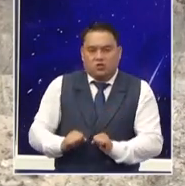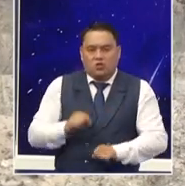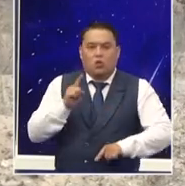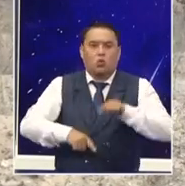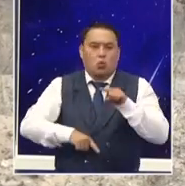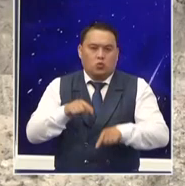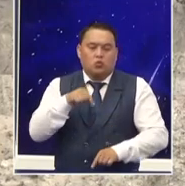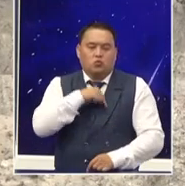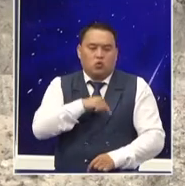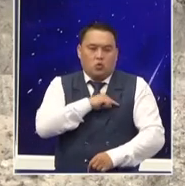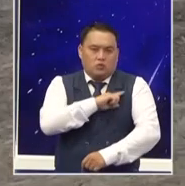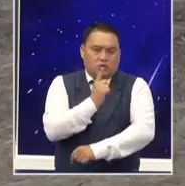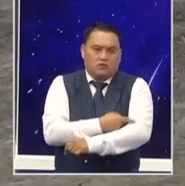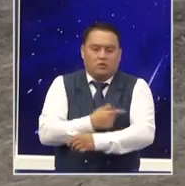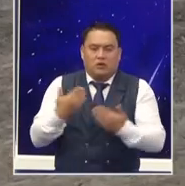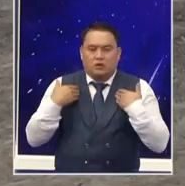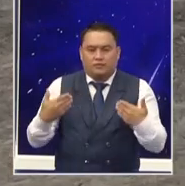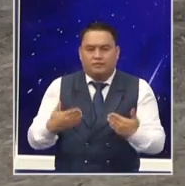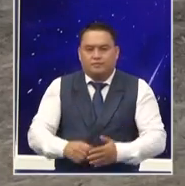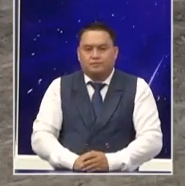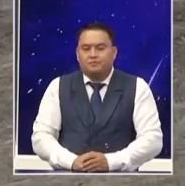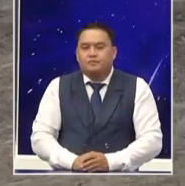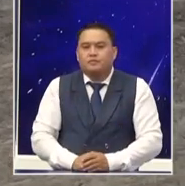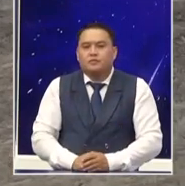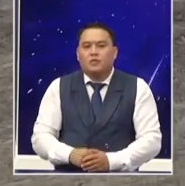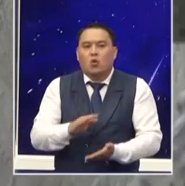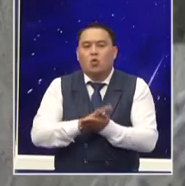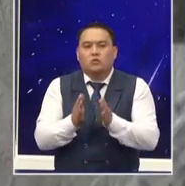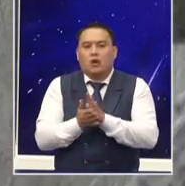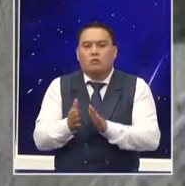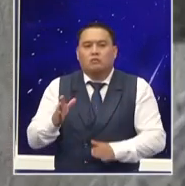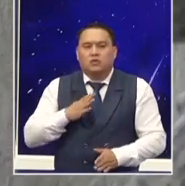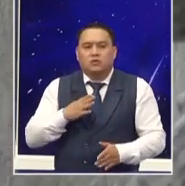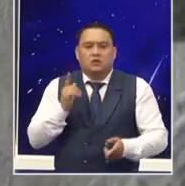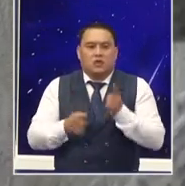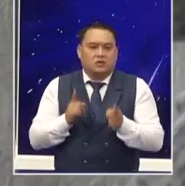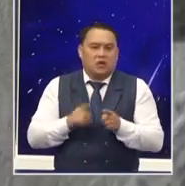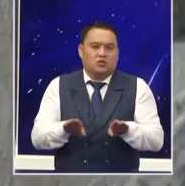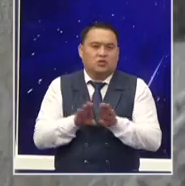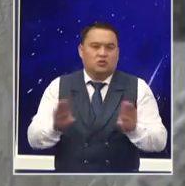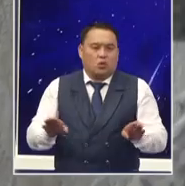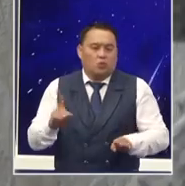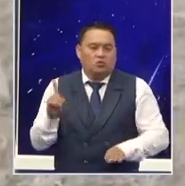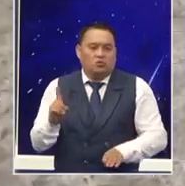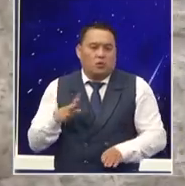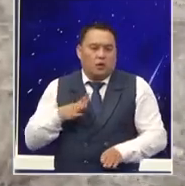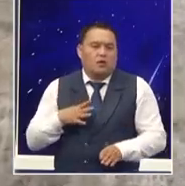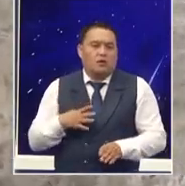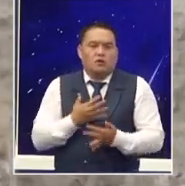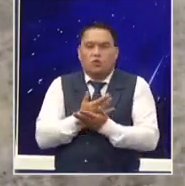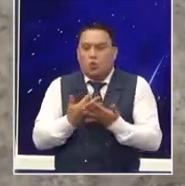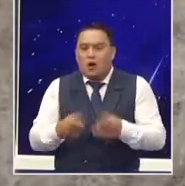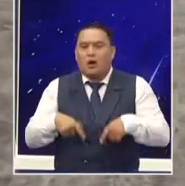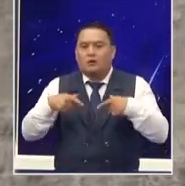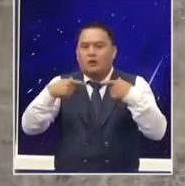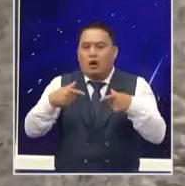всей душой, всем телом. Условия упражнения новобранцев были максимально приближены к боевым. Помимо обкатки танком, ими был освоен ряд других